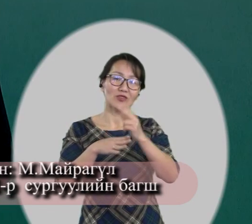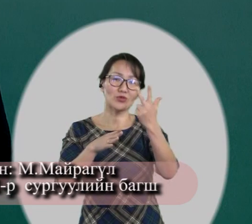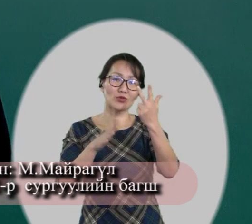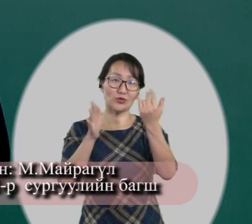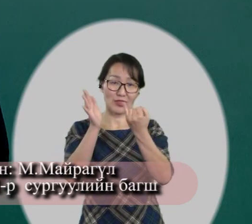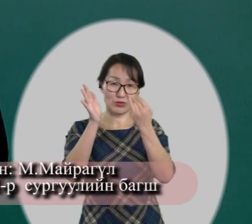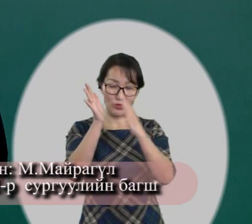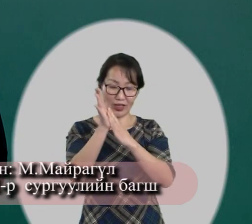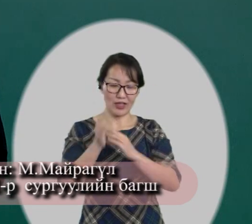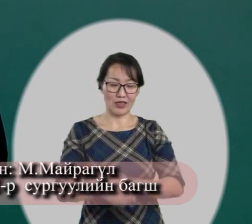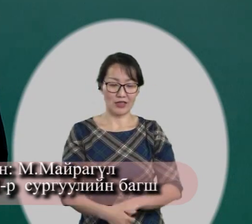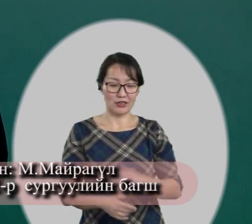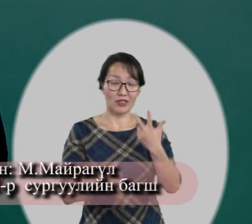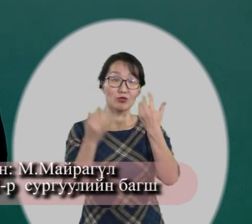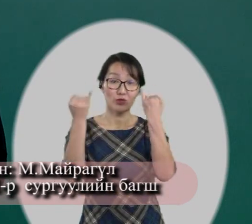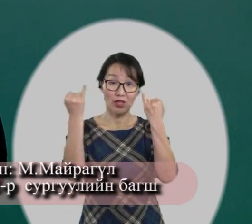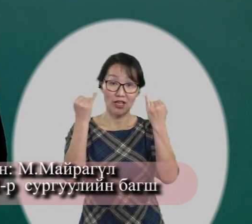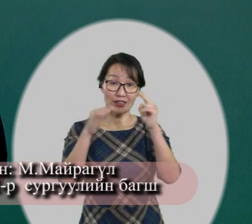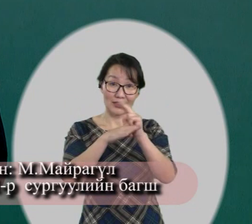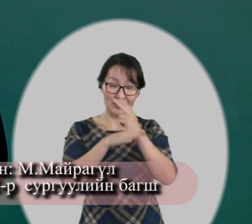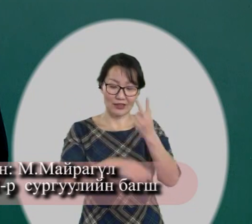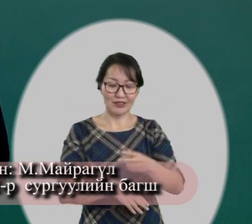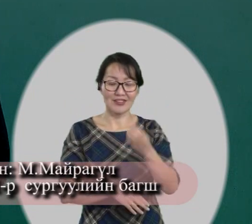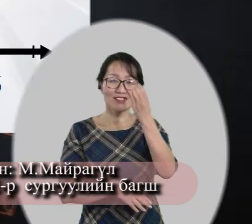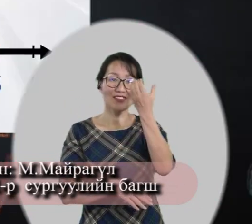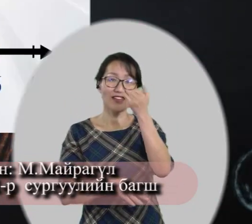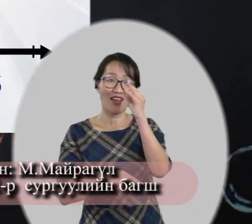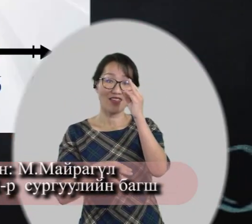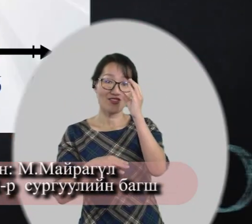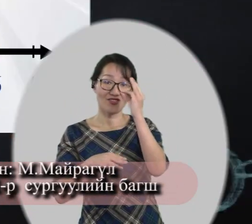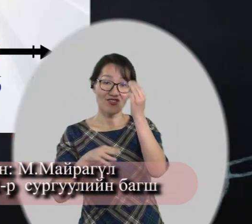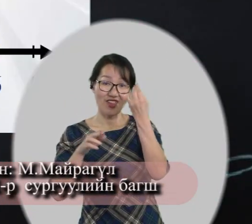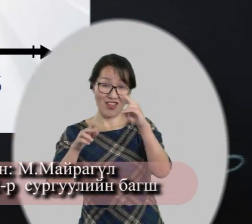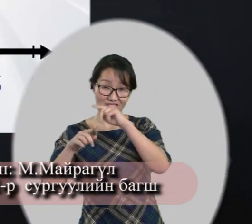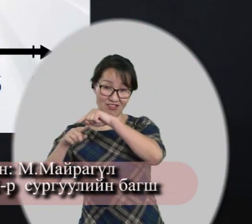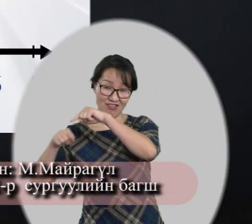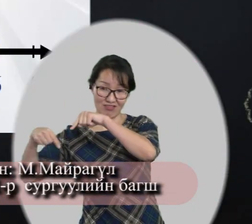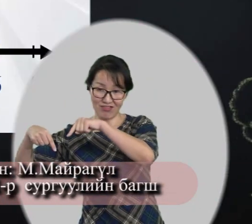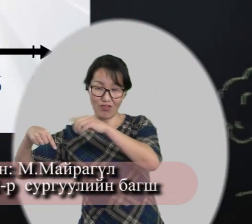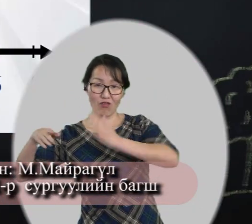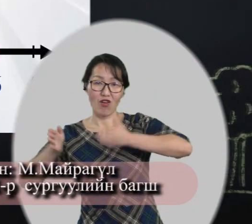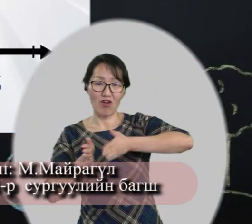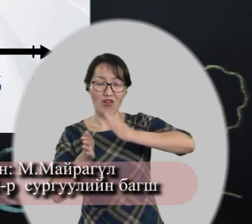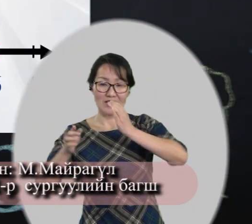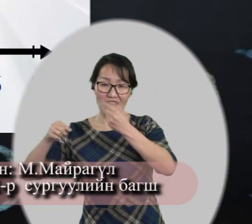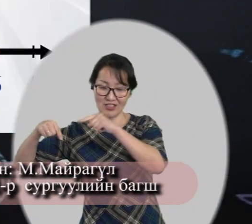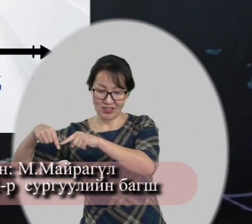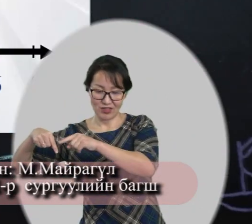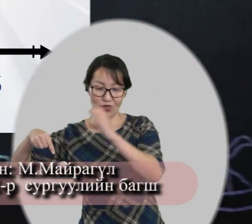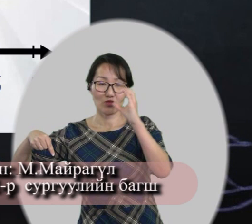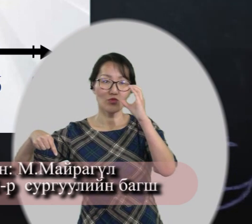Оқулықтарыңның 90-шы беті 366-шы есеп. Есептің шартын оқып кестедегі мәліметтермен танысыңдар.